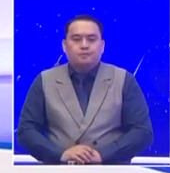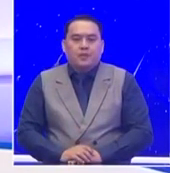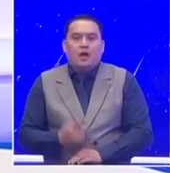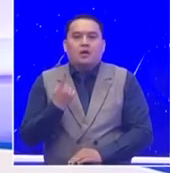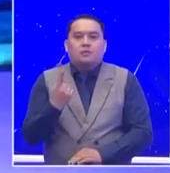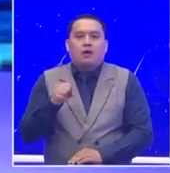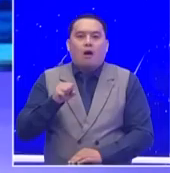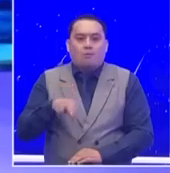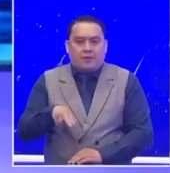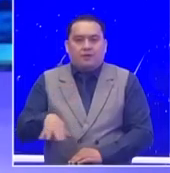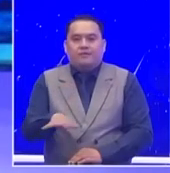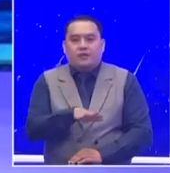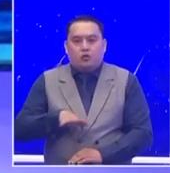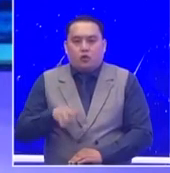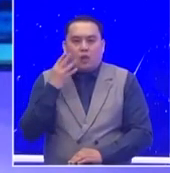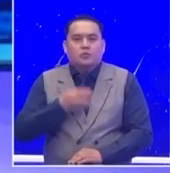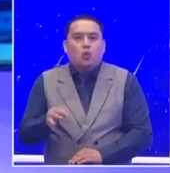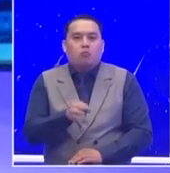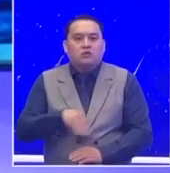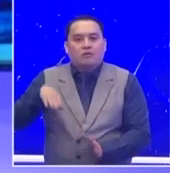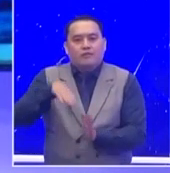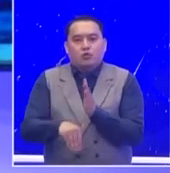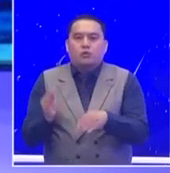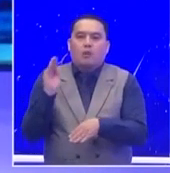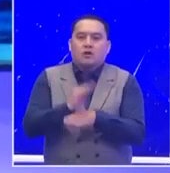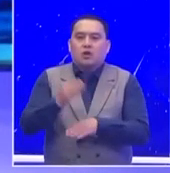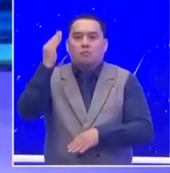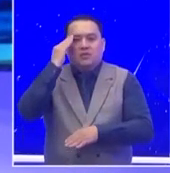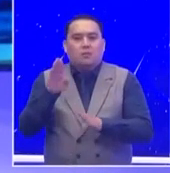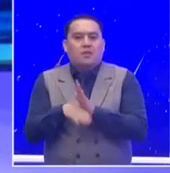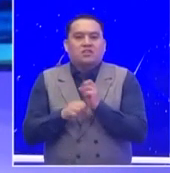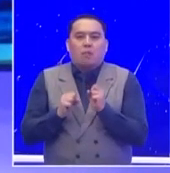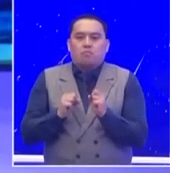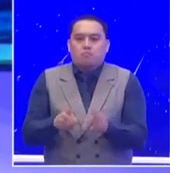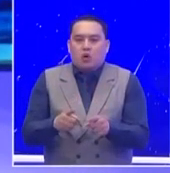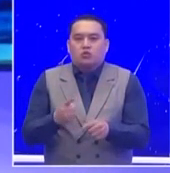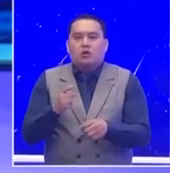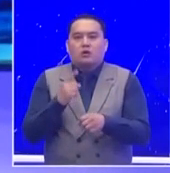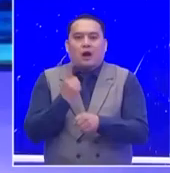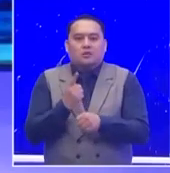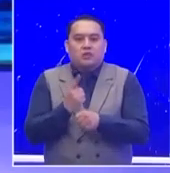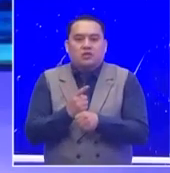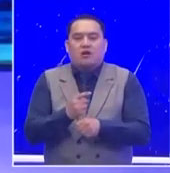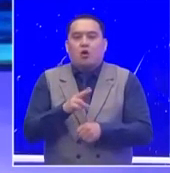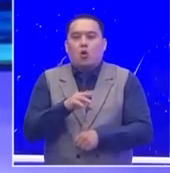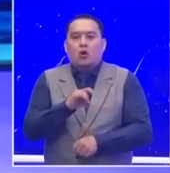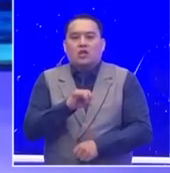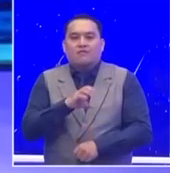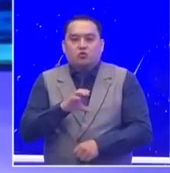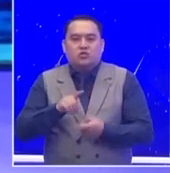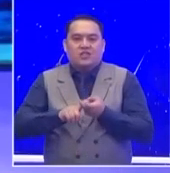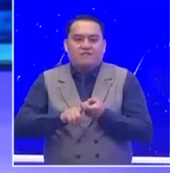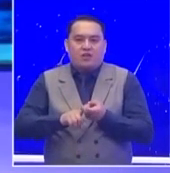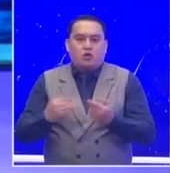С 1 апреля на территории Алматинской области введены дополнительные меры безопасности по недопущению распространения коронавируса.